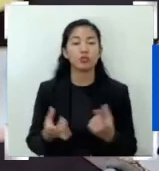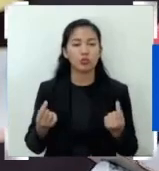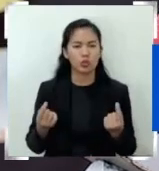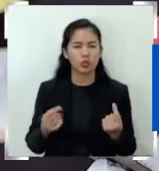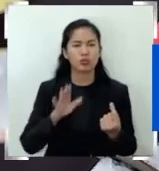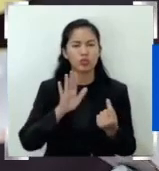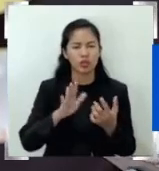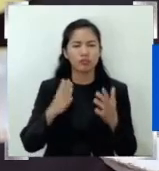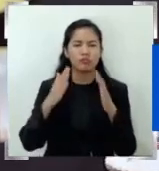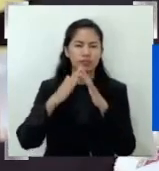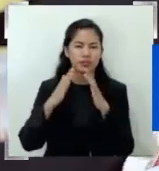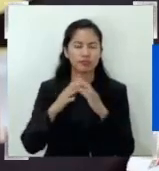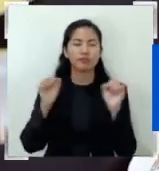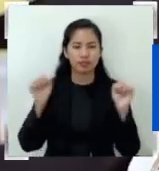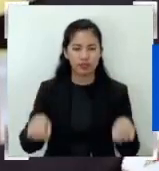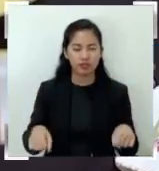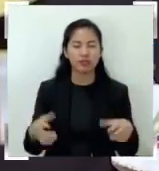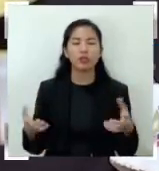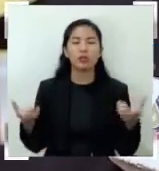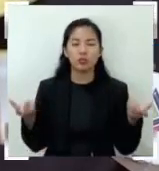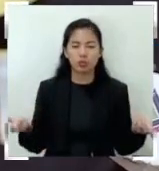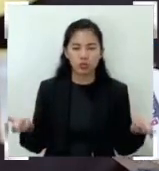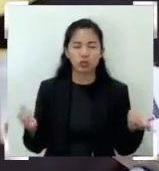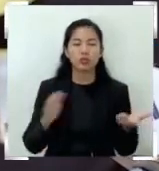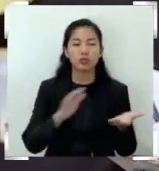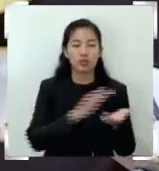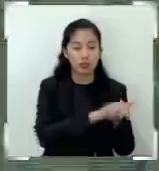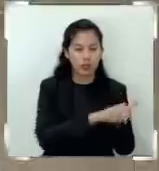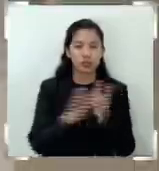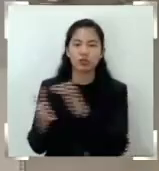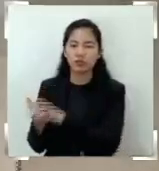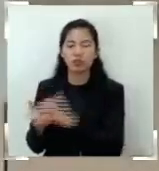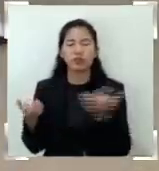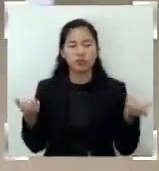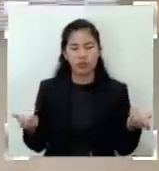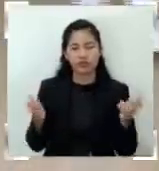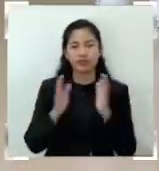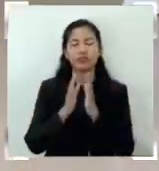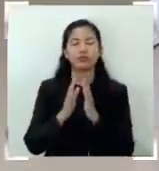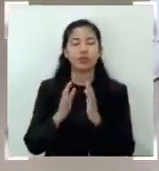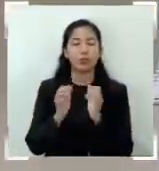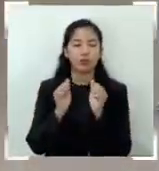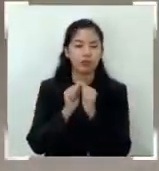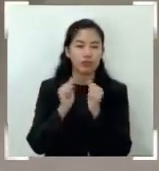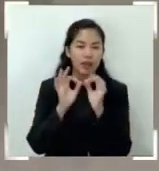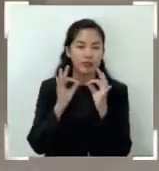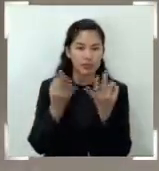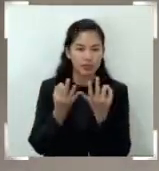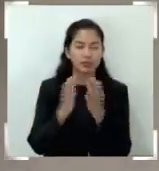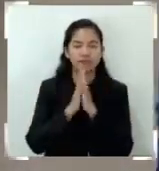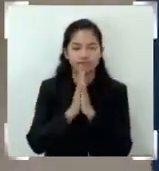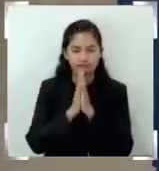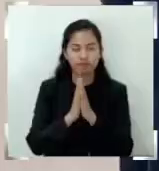kanya-kanyang tahanan, ng inyong pamilya. Magdasal tayo ng time-team. Tinayak rin ni Moreno ang vaccine supply ng lungsod